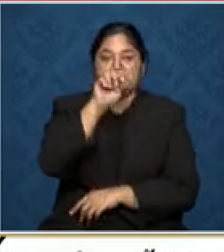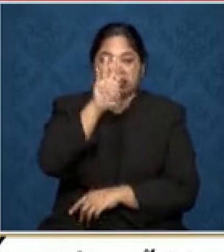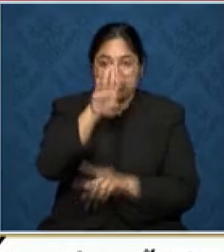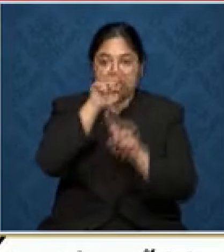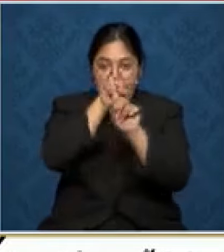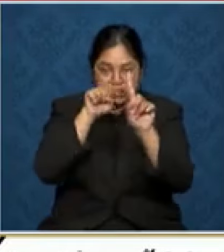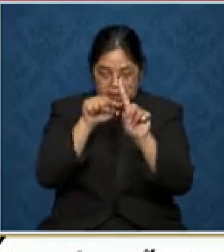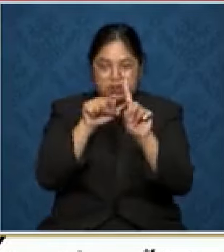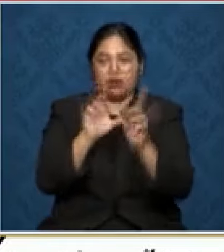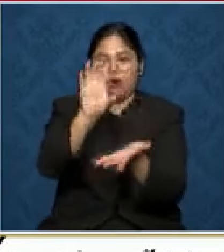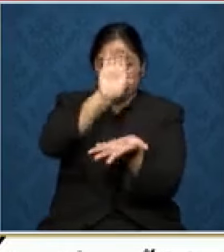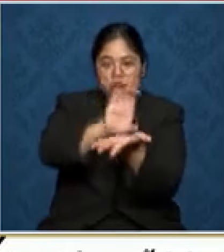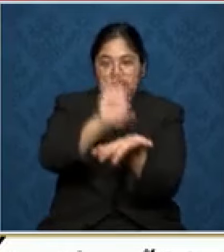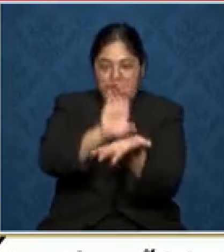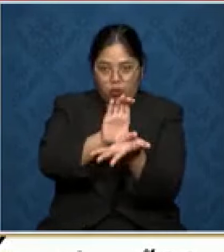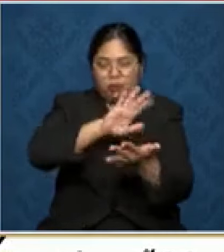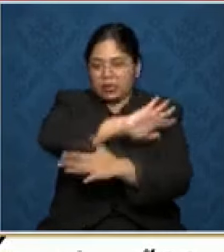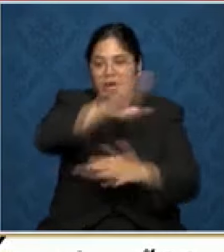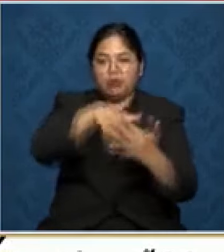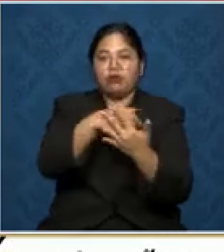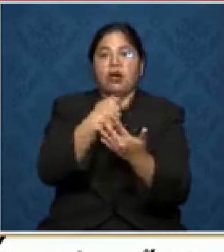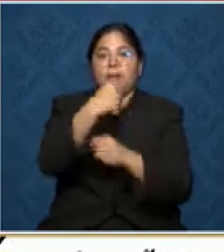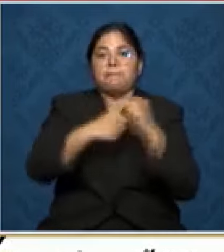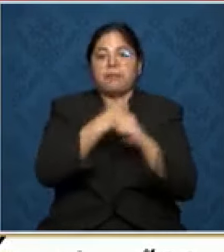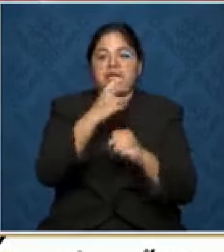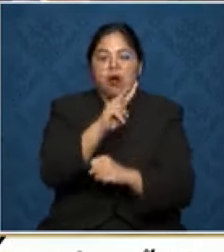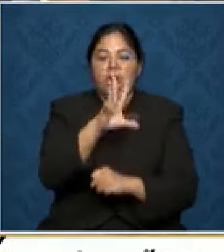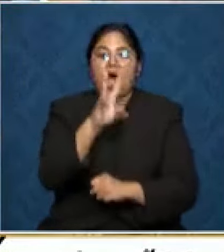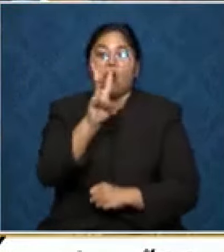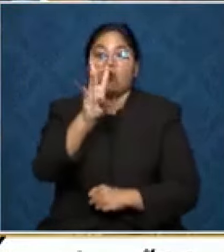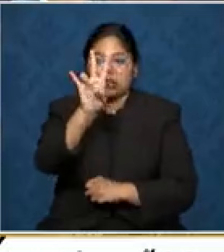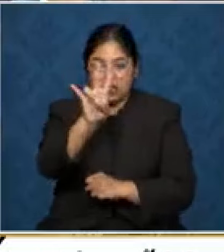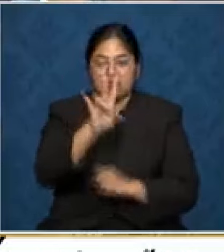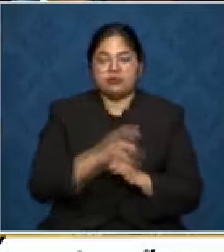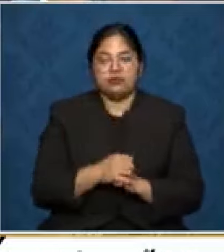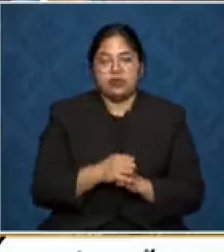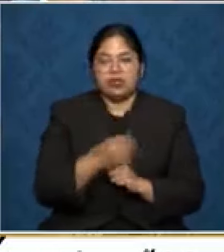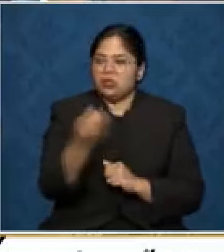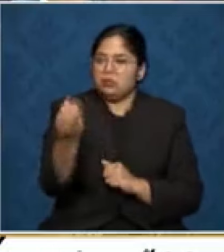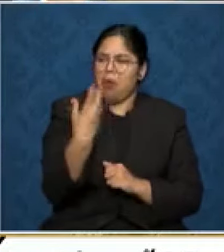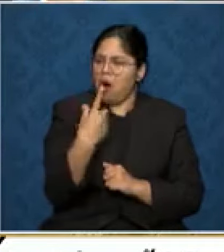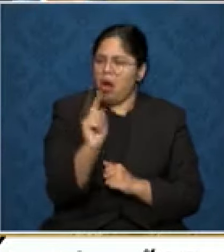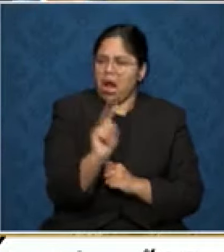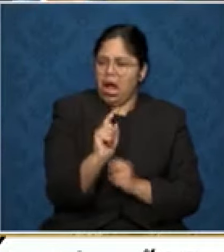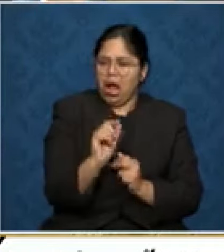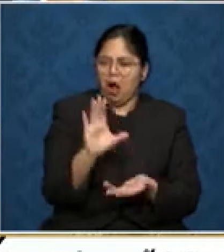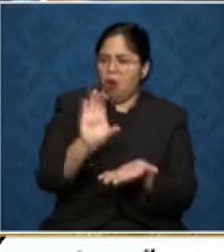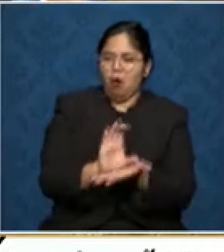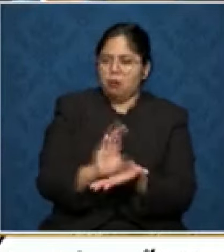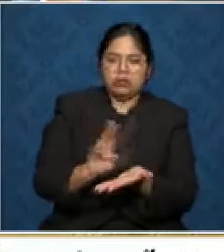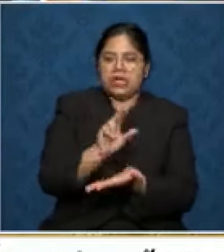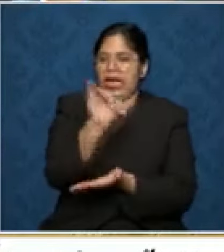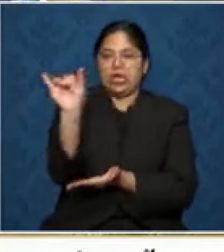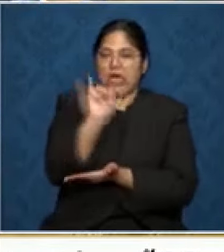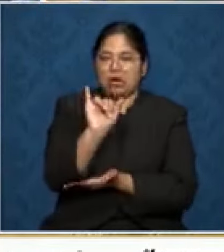วงเงินงบประมาณปี 67ทั้งหมดเพราะฉะนั้นที่บอกว่ายังไม่ได้ใช้งบสักบาทนี่แลบ